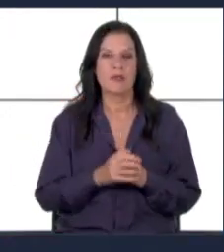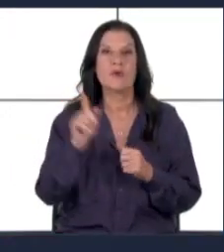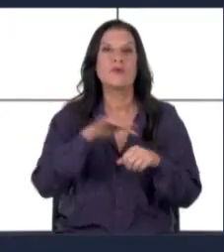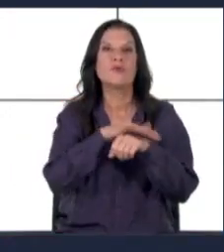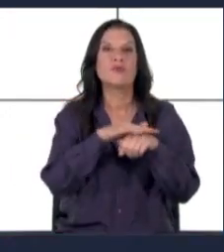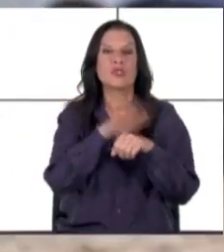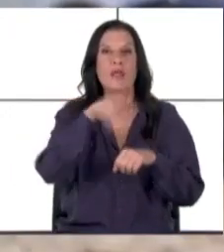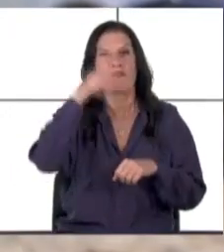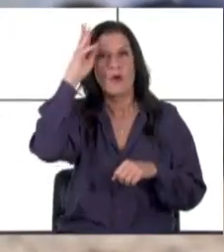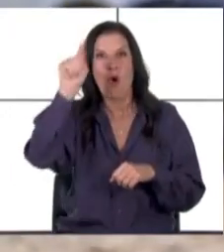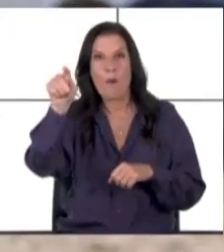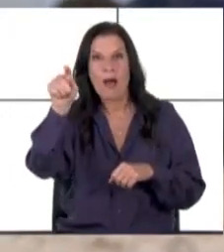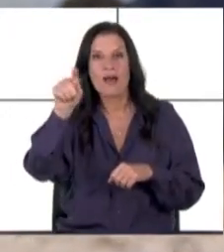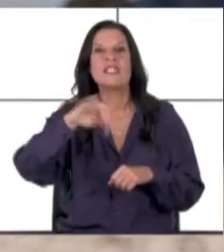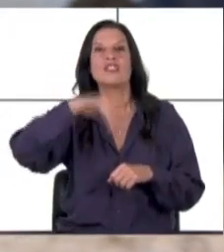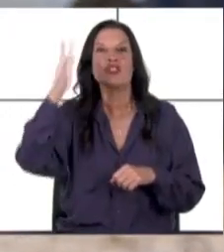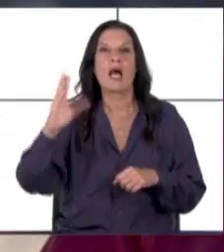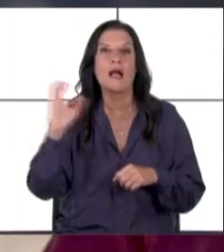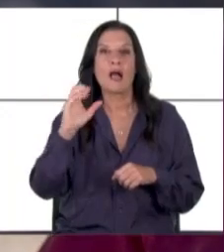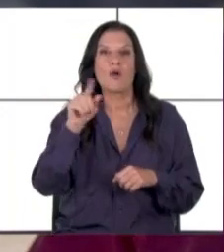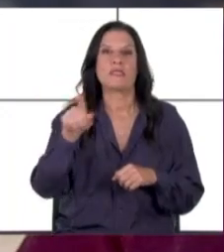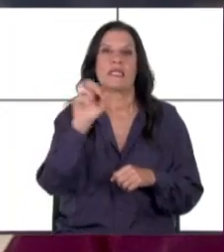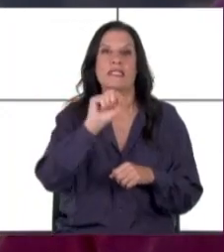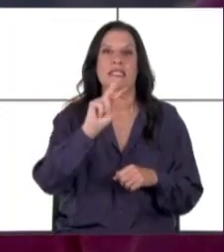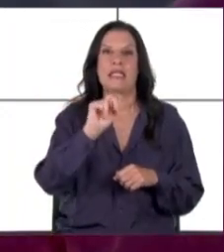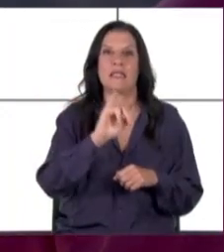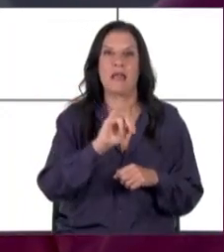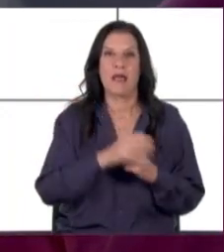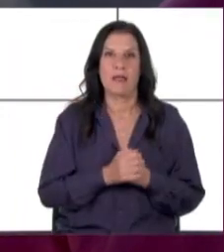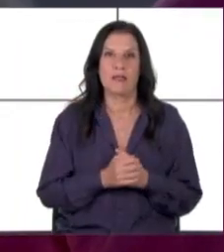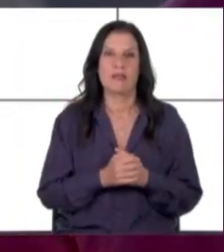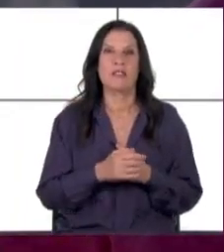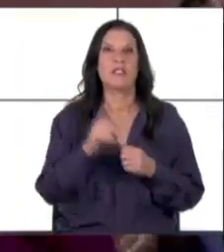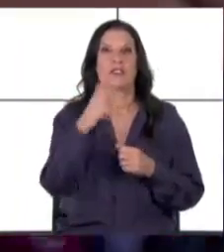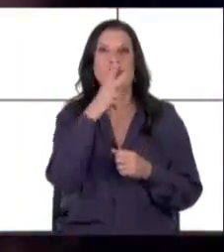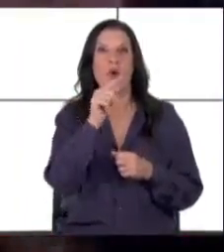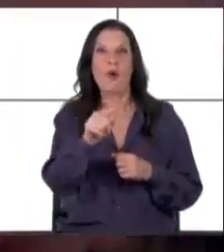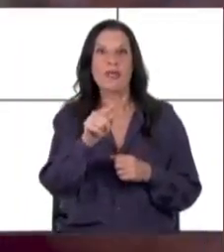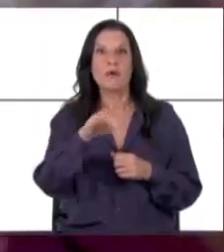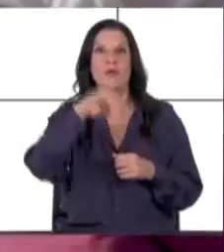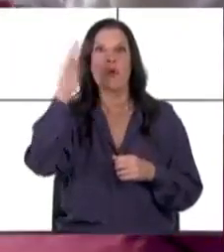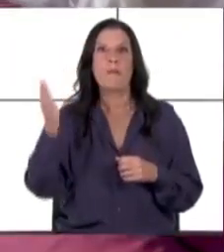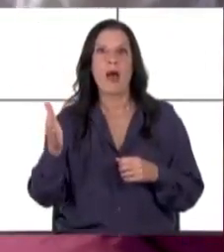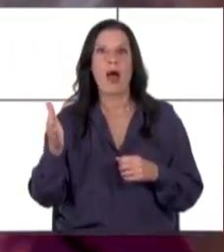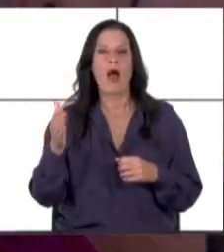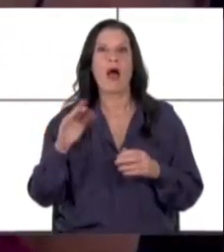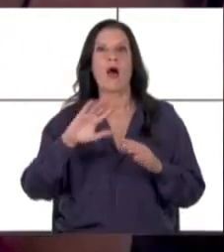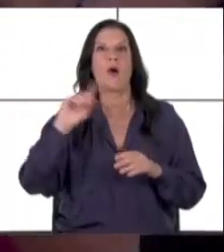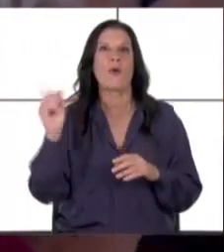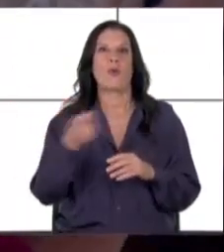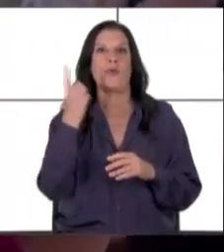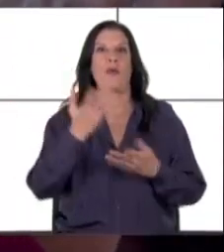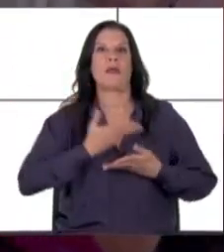קרקום הוא סיני. כשהוא מגיע למרגלות ההר, הוא מתקבל כמו גדול הסלבים. בפעם הראשונה אני הייתי איתך לפני 15